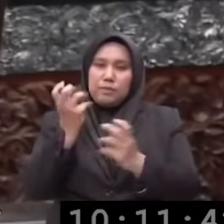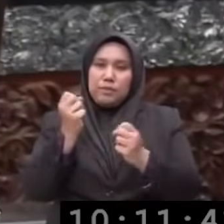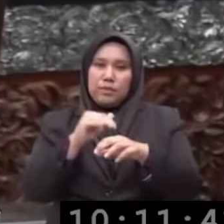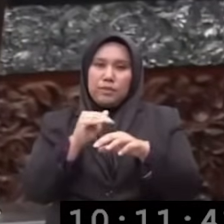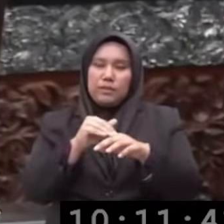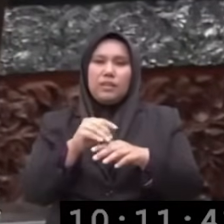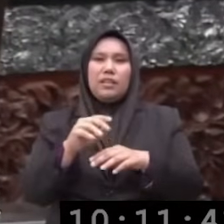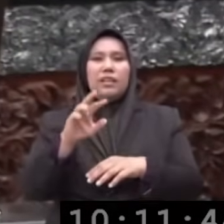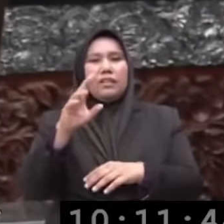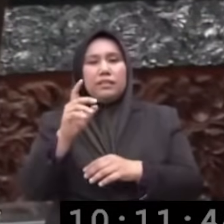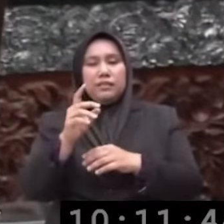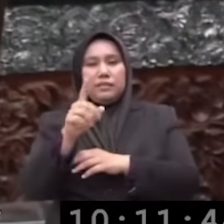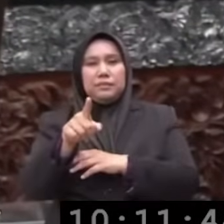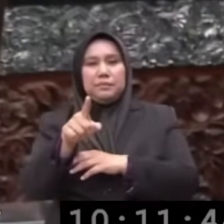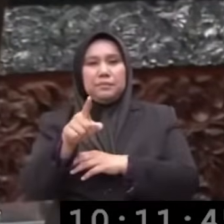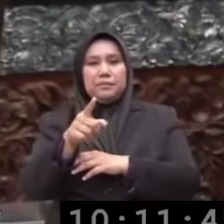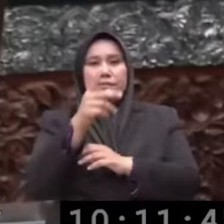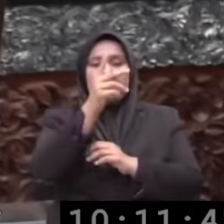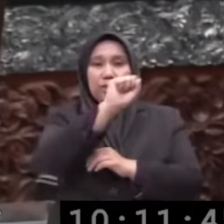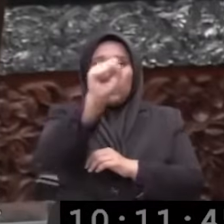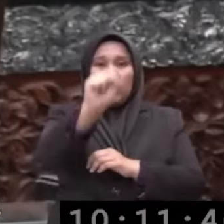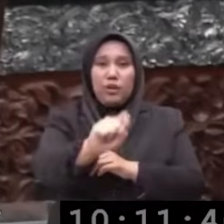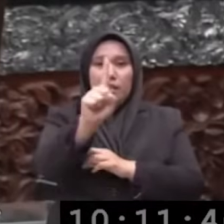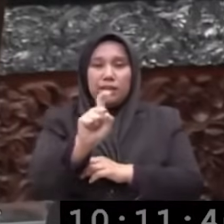dibangkitkan nasional nasional